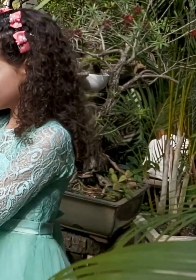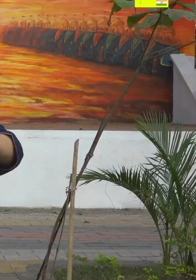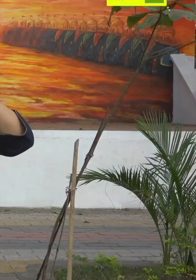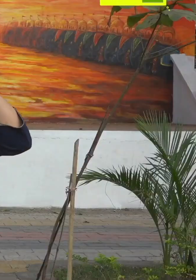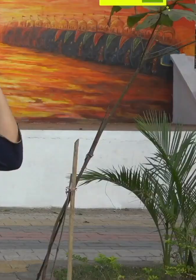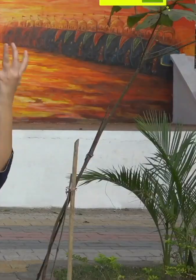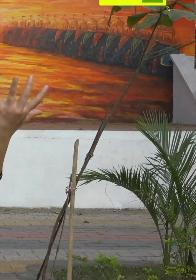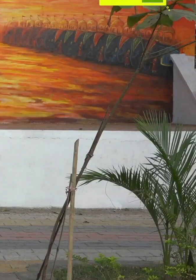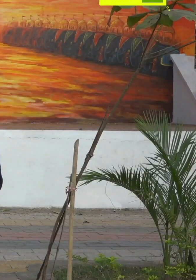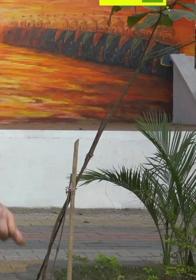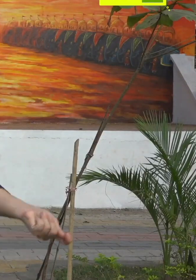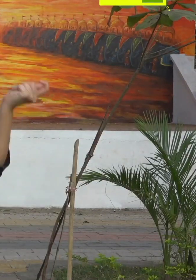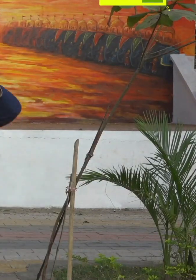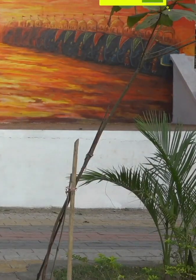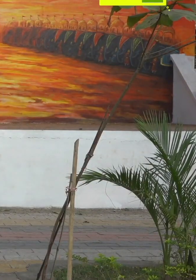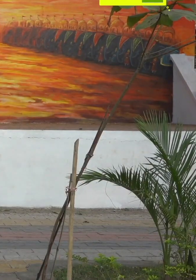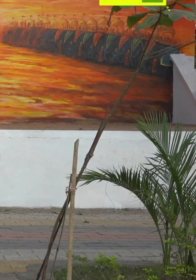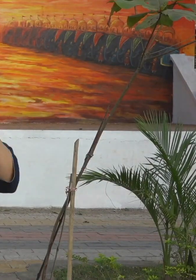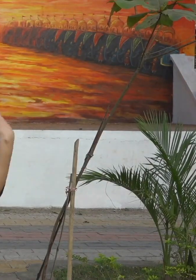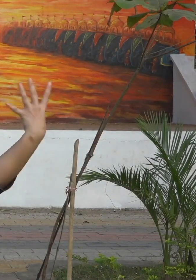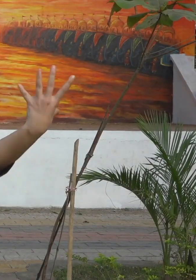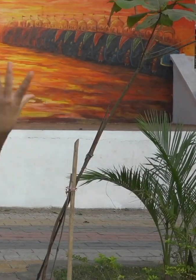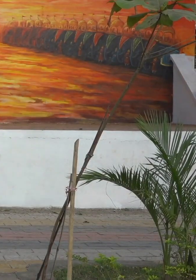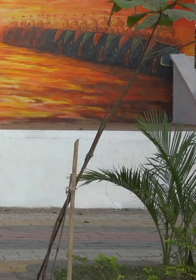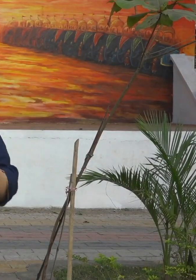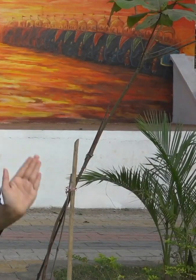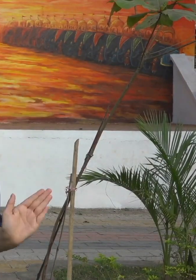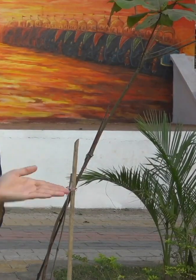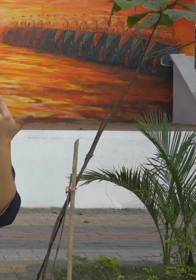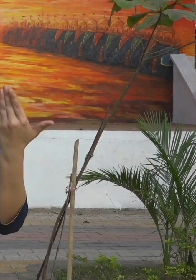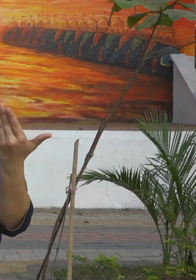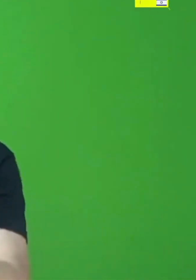We could change the world because we